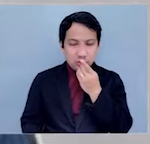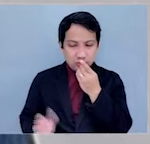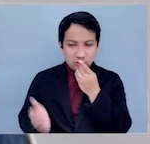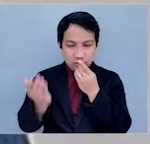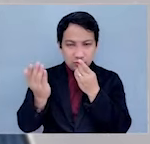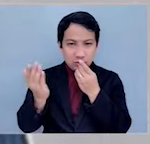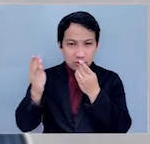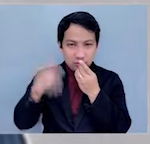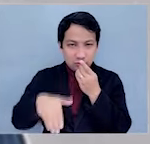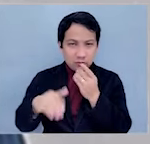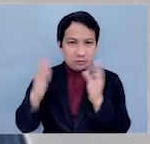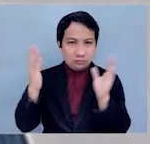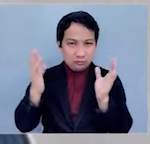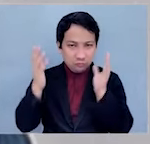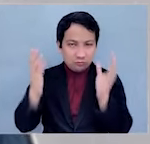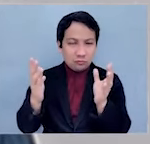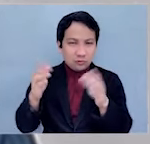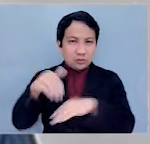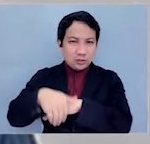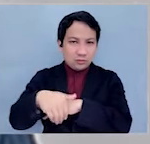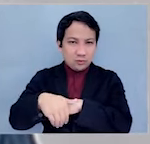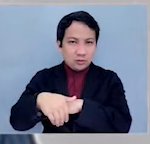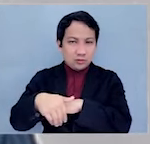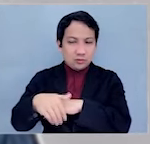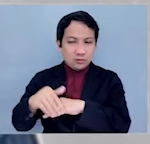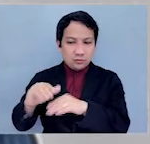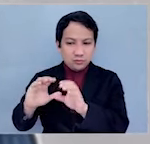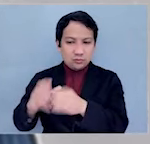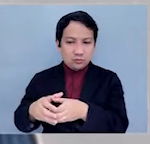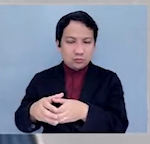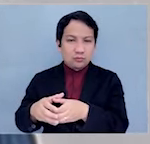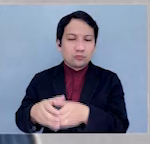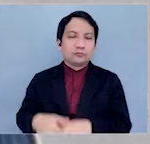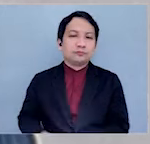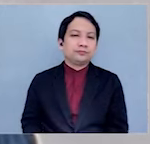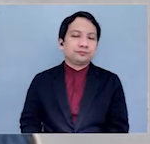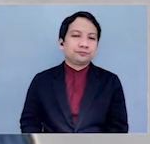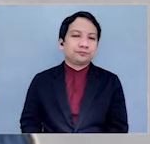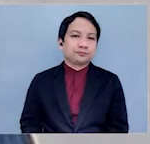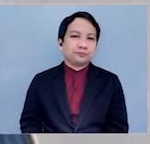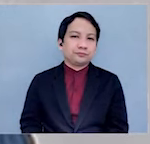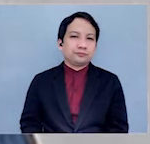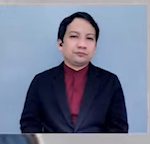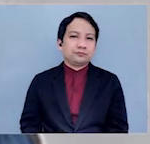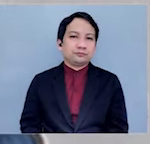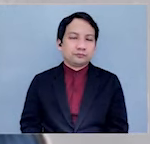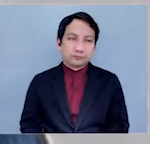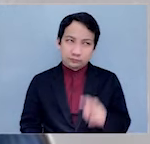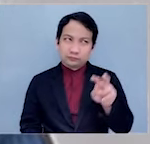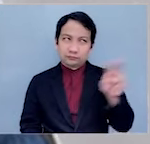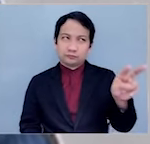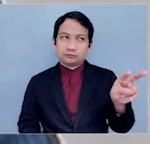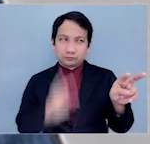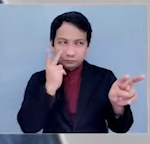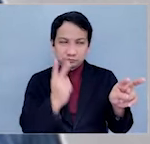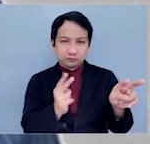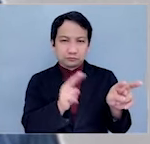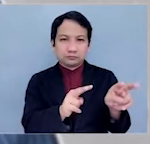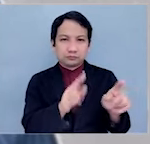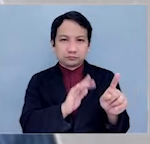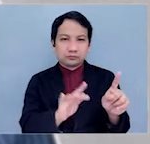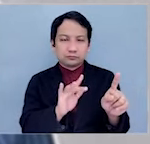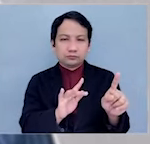kape itong grupo ng victim. And then doon sila nag-stick out hanggang sa lumabas